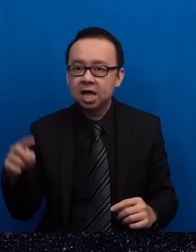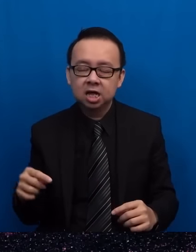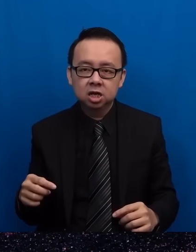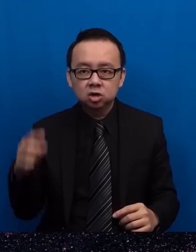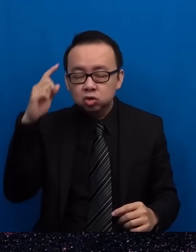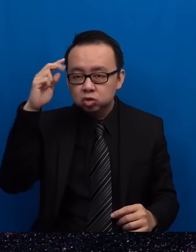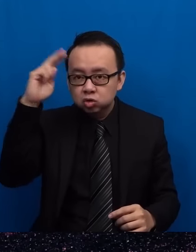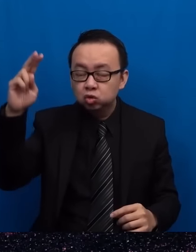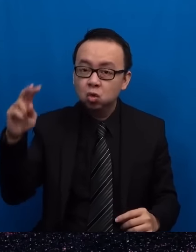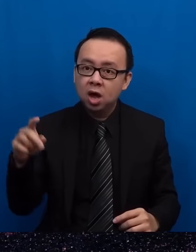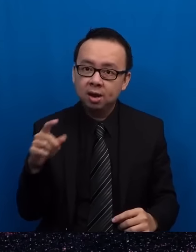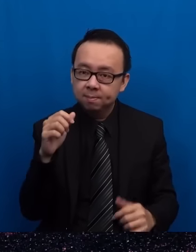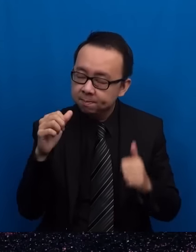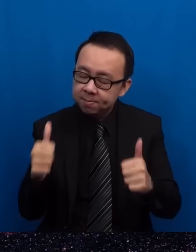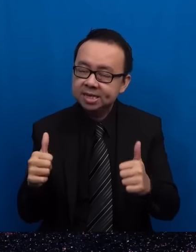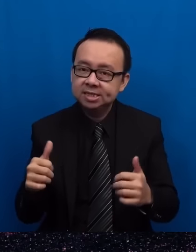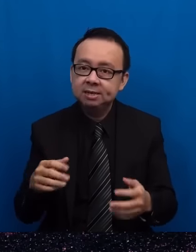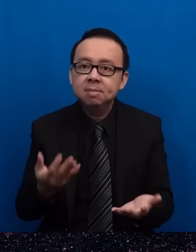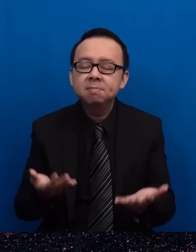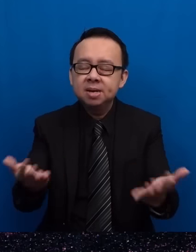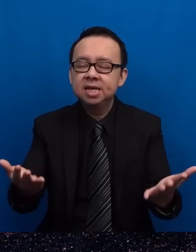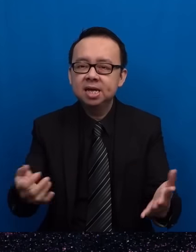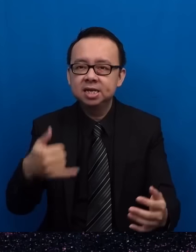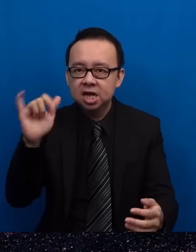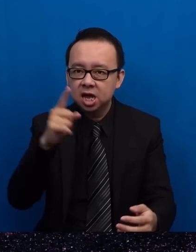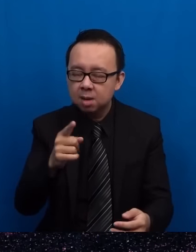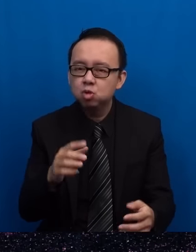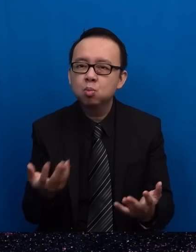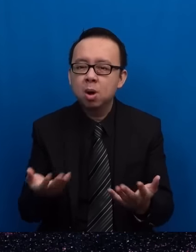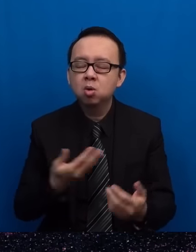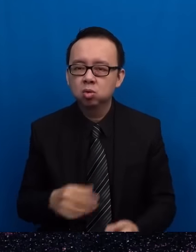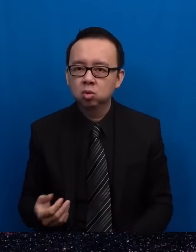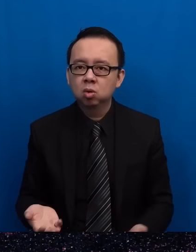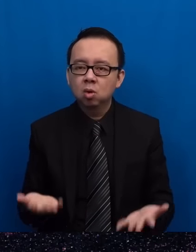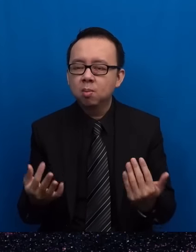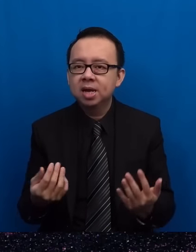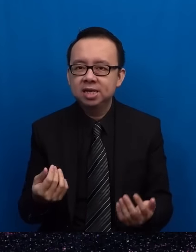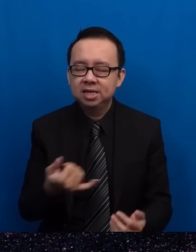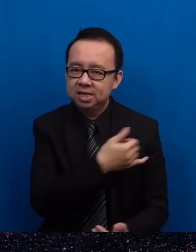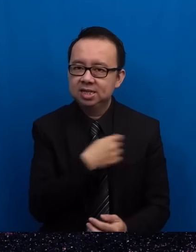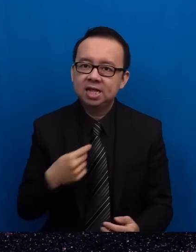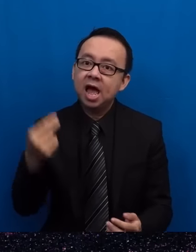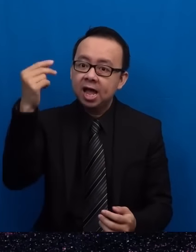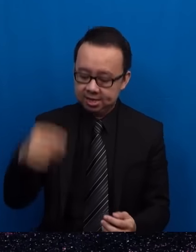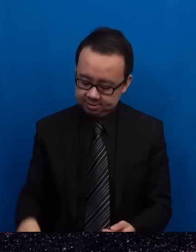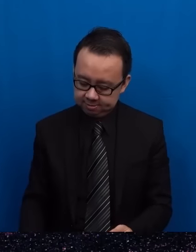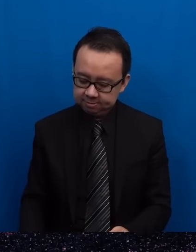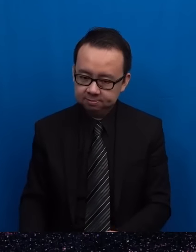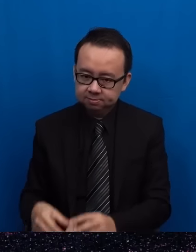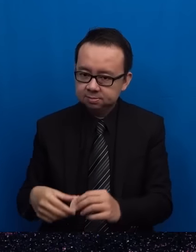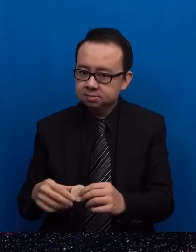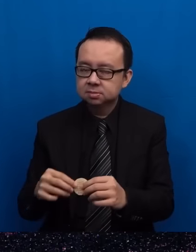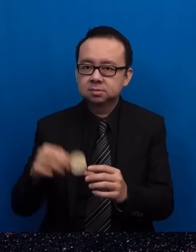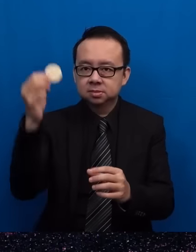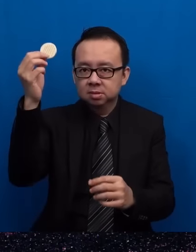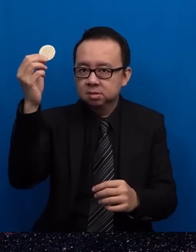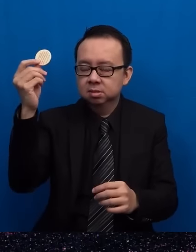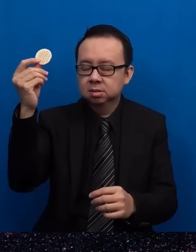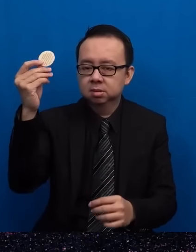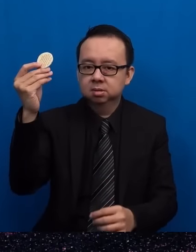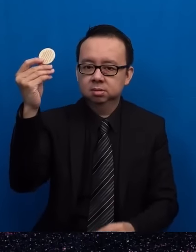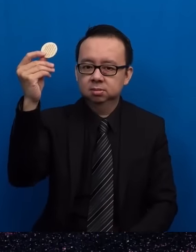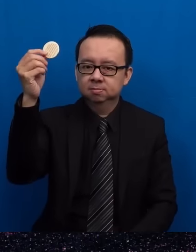bahkan yang kau inginkan pun akan diperhatikan. Mari kita angkat tubuh Kristus ini dan kita pecahkan di